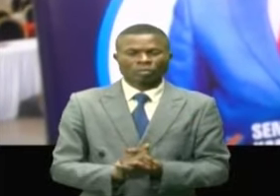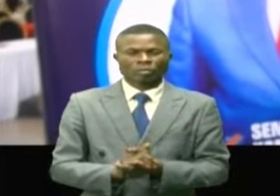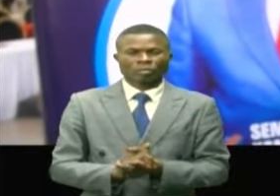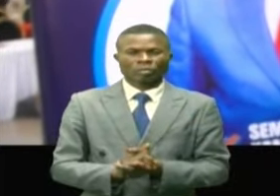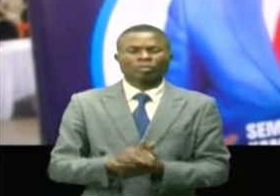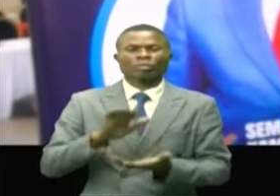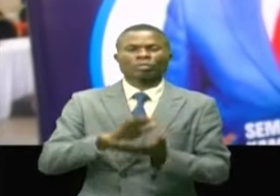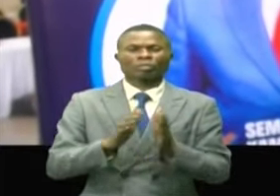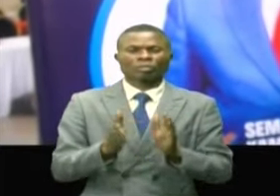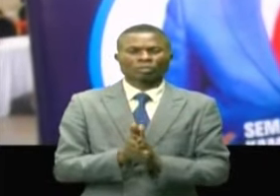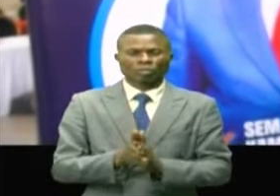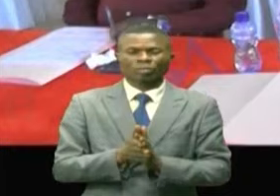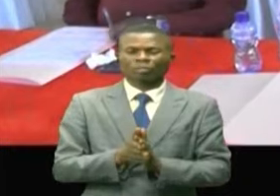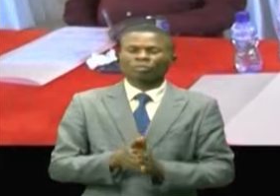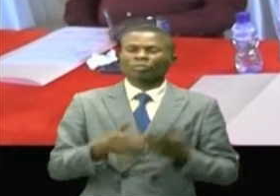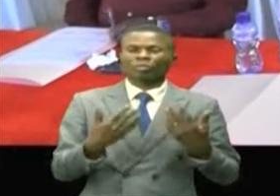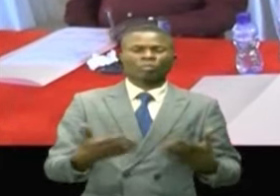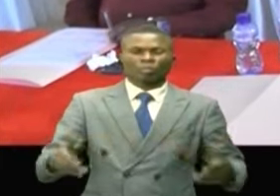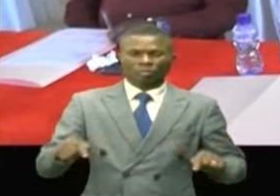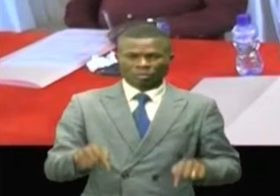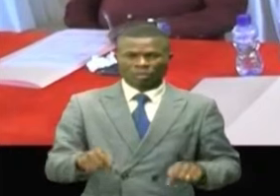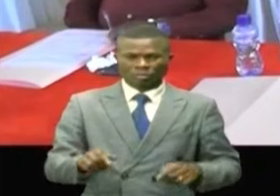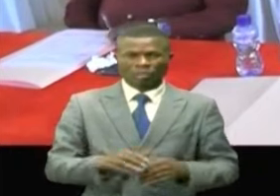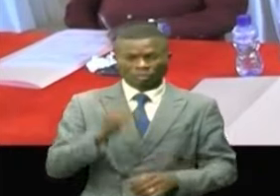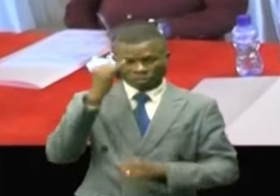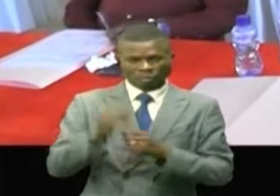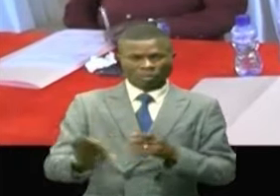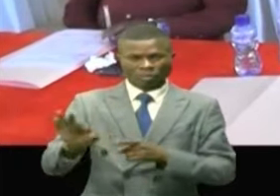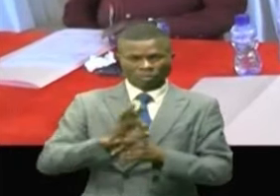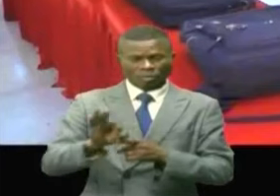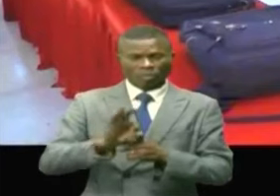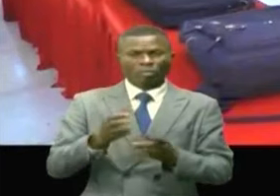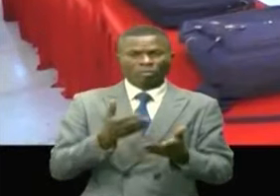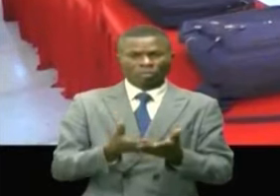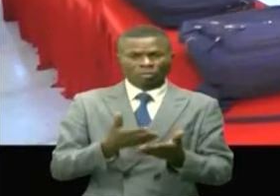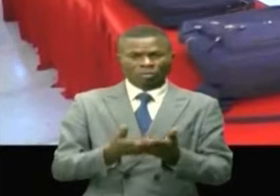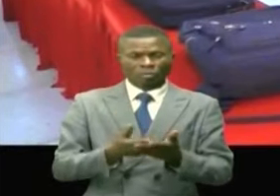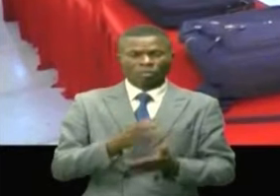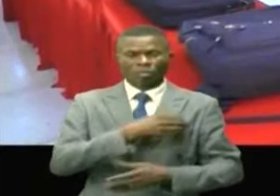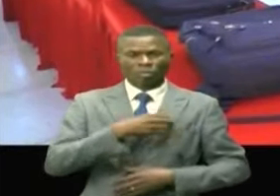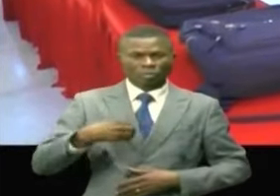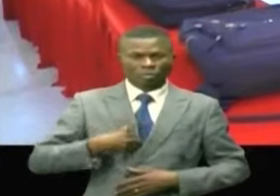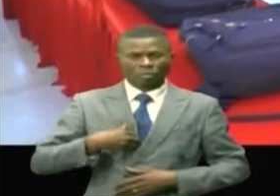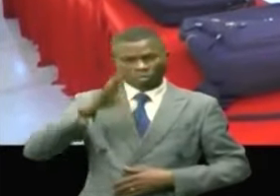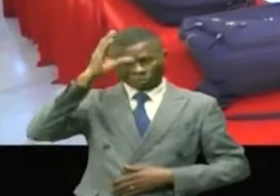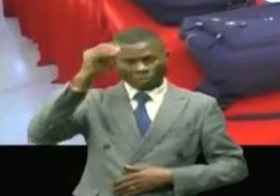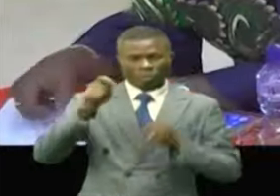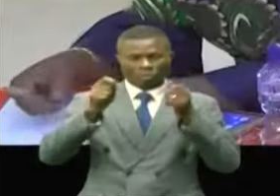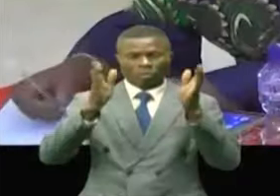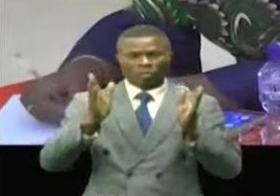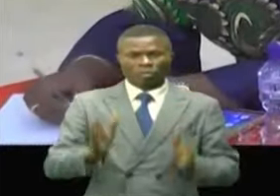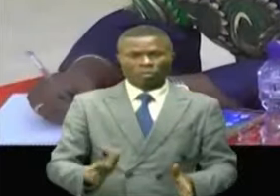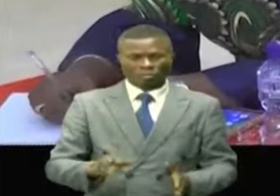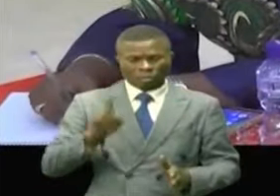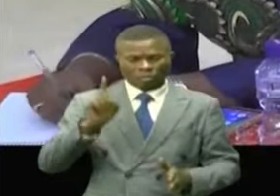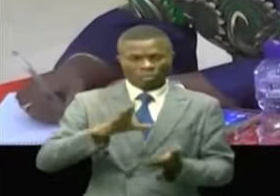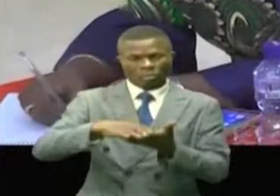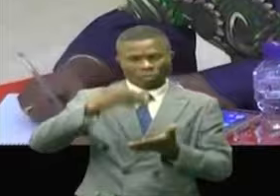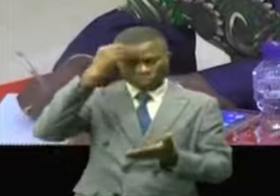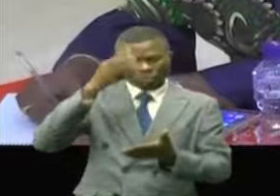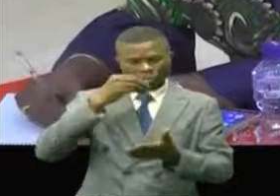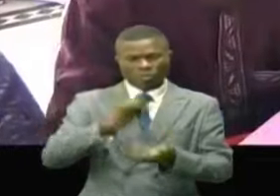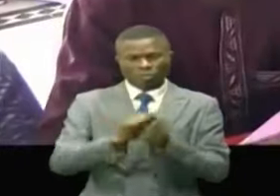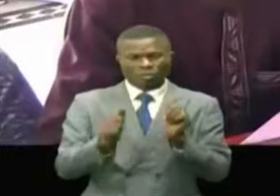plus résilient au terme de cette session de formation ces femmes et hommes de médias devraient s'approprier du